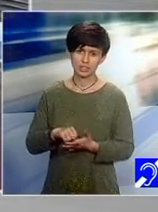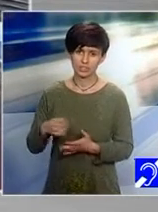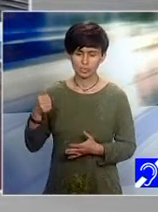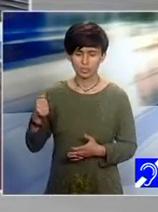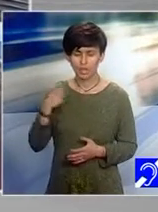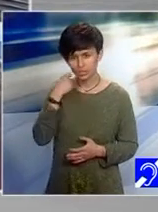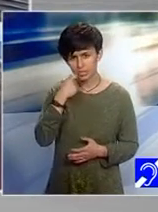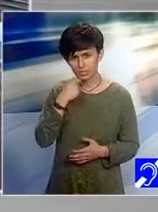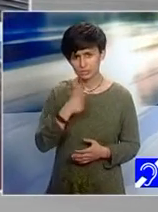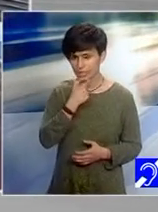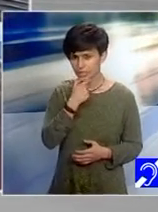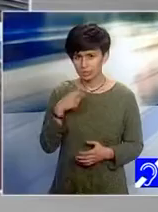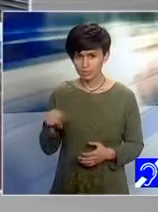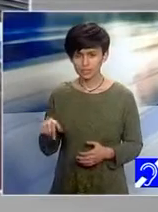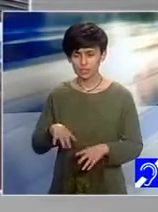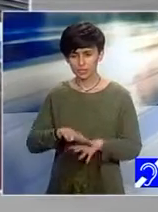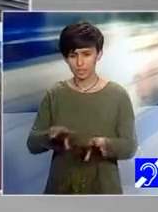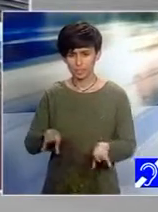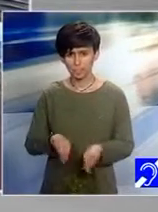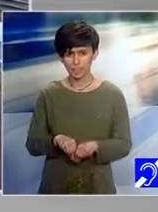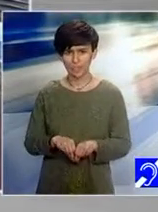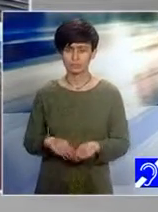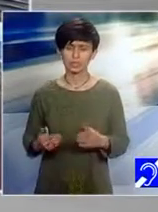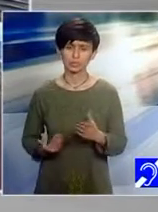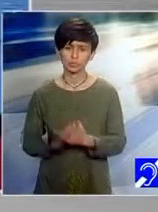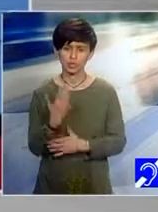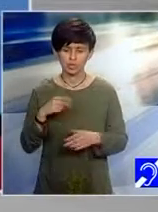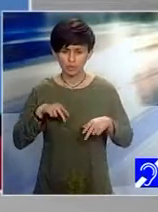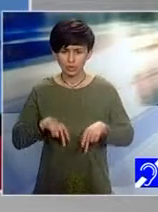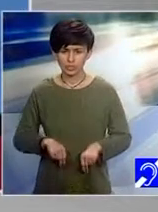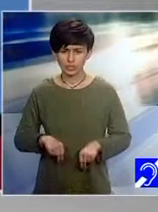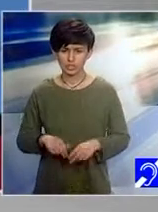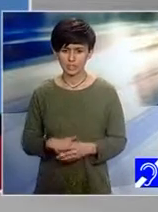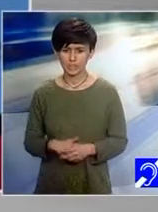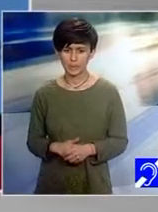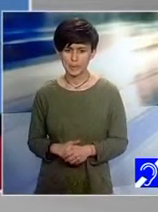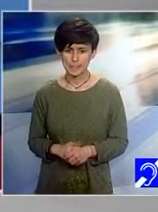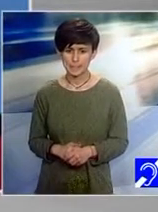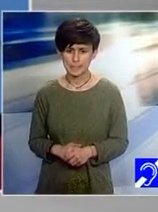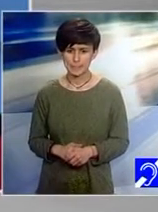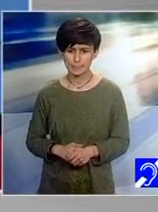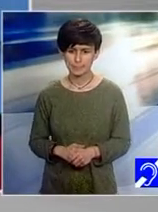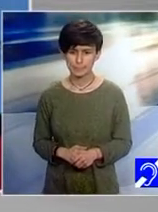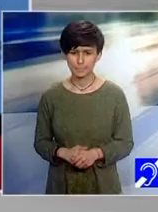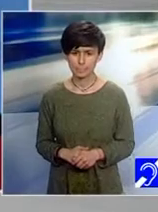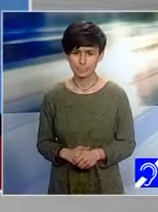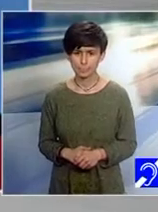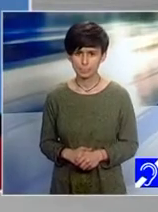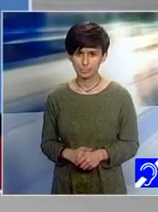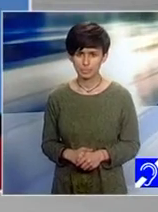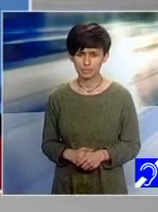acestui an, împreună cu noul președinte Karen Otiloseveși.